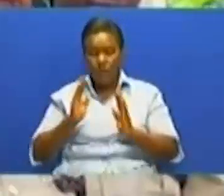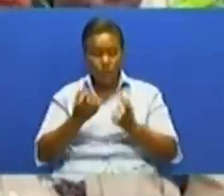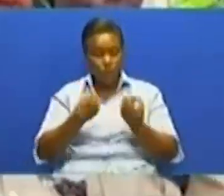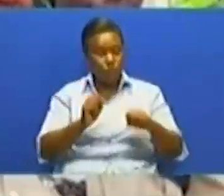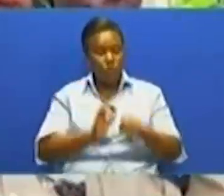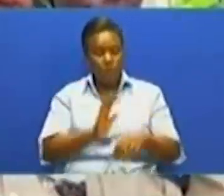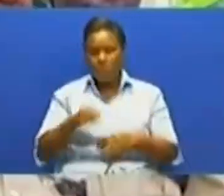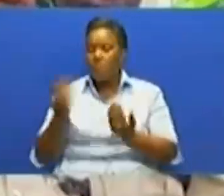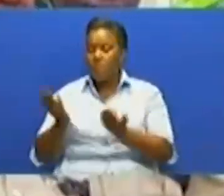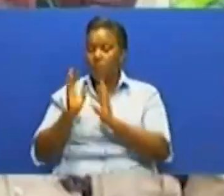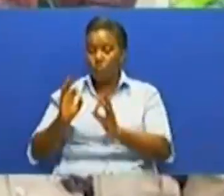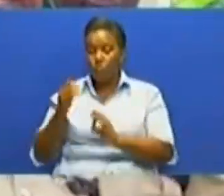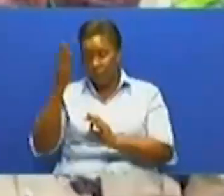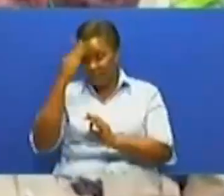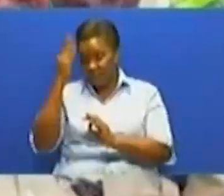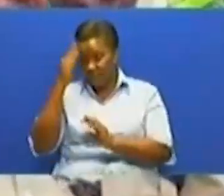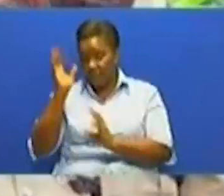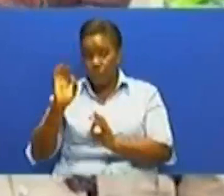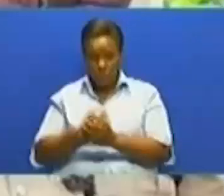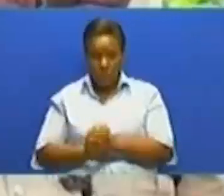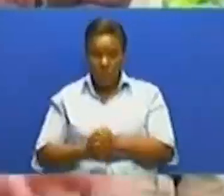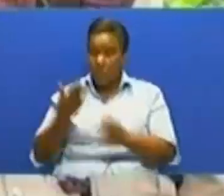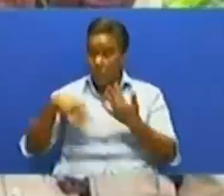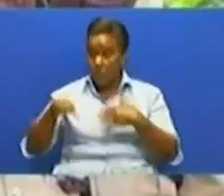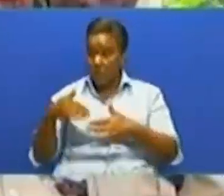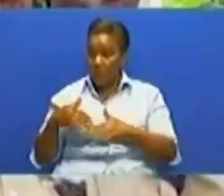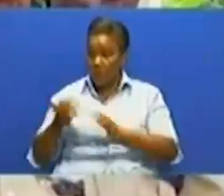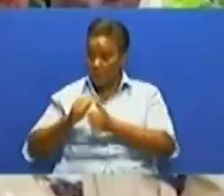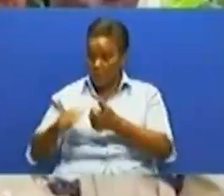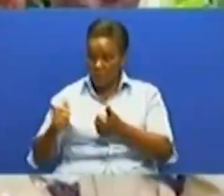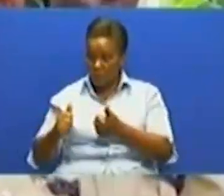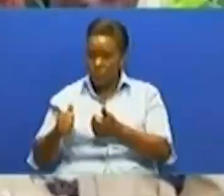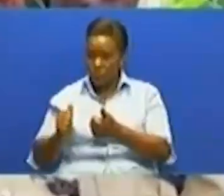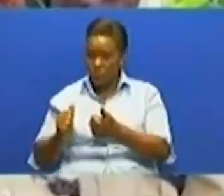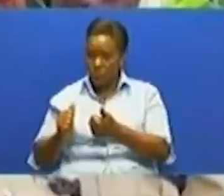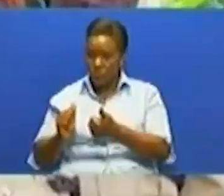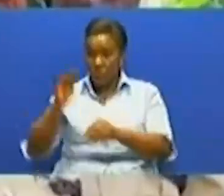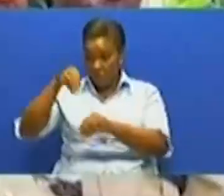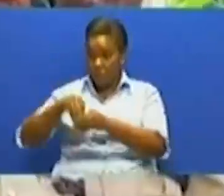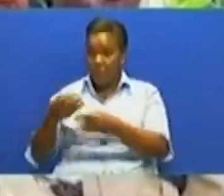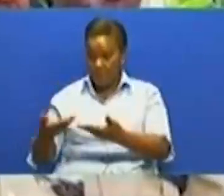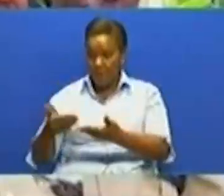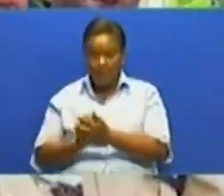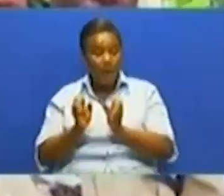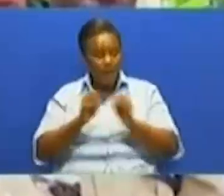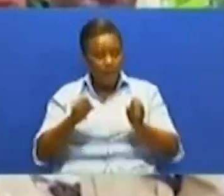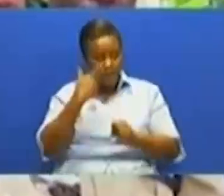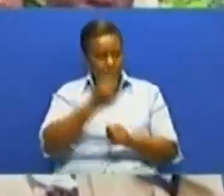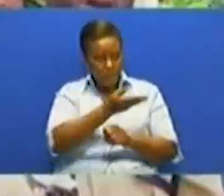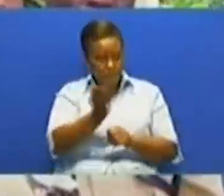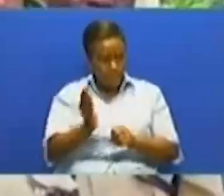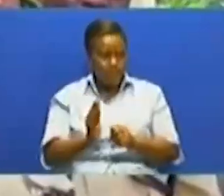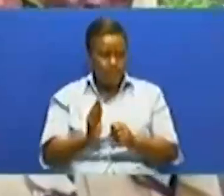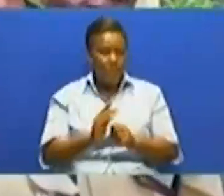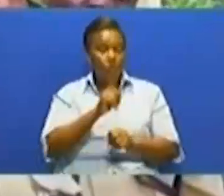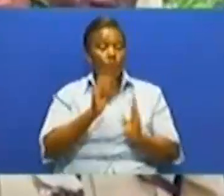nzuri tunafahamiana. Kama unataka tabu jiingize wakati huo. Lakini la msingi tunajua kwamba wengi ni wazalendo, tutasherekea